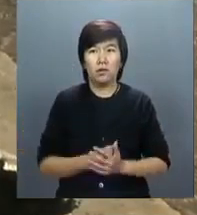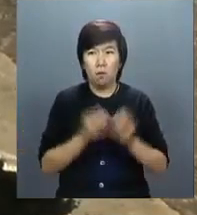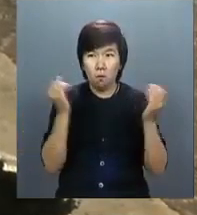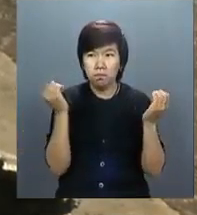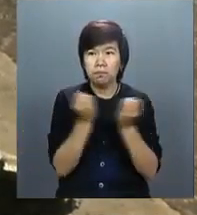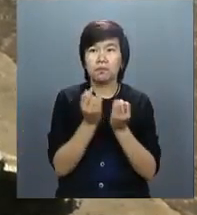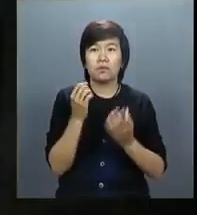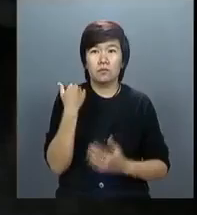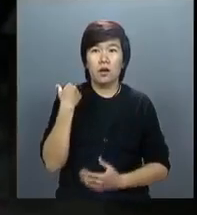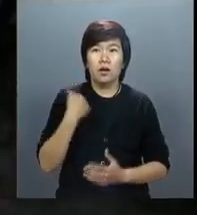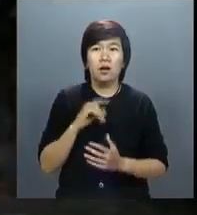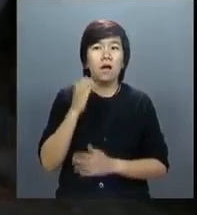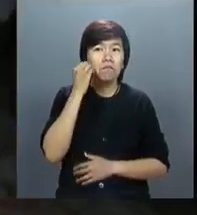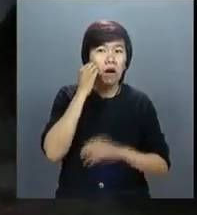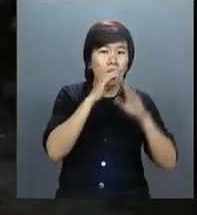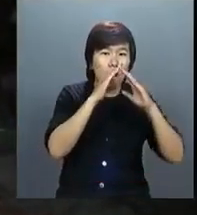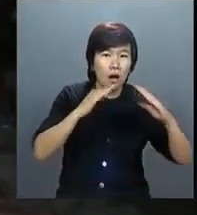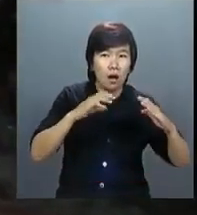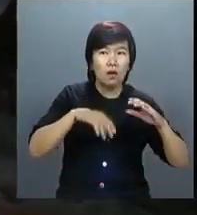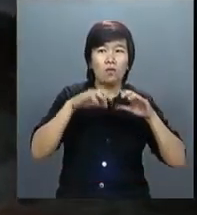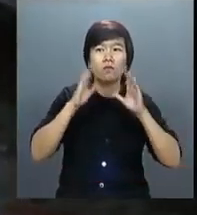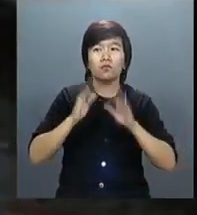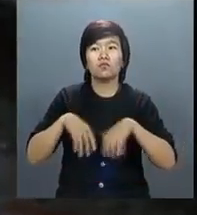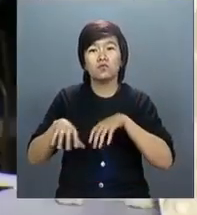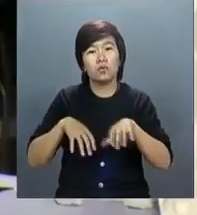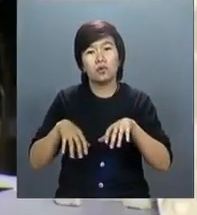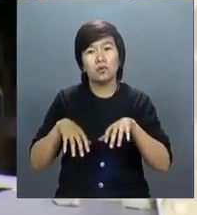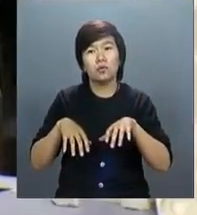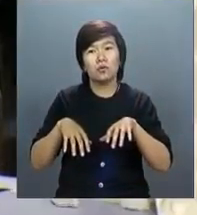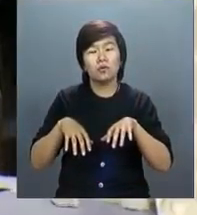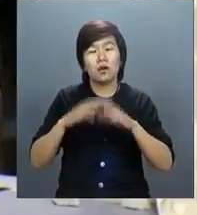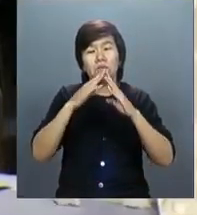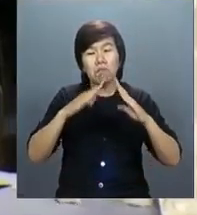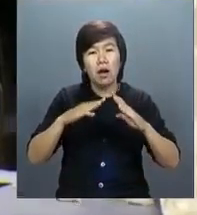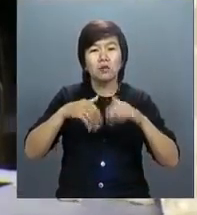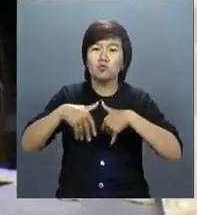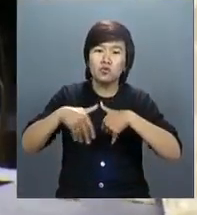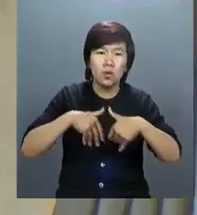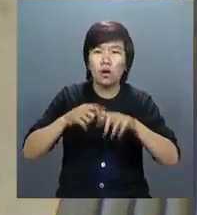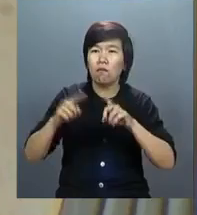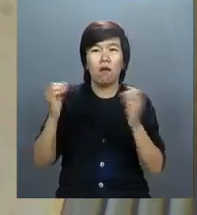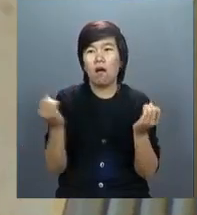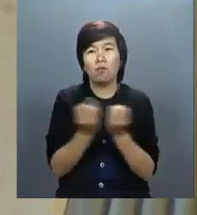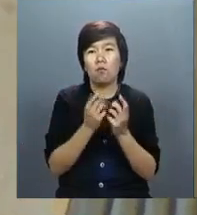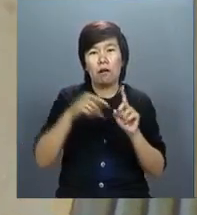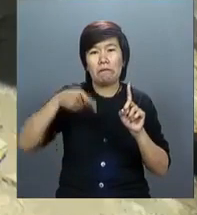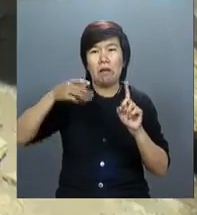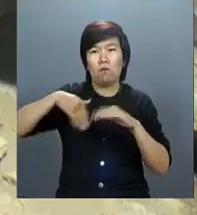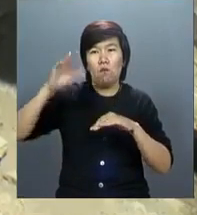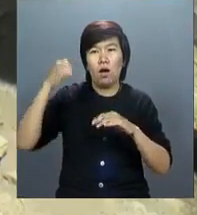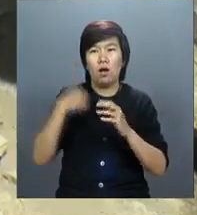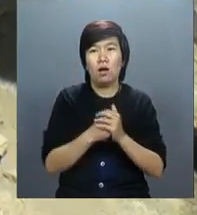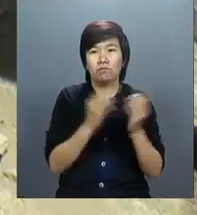างหนักโดยเฉพาะบ้านเรือนของประชาชนเสียหายกว่า 11,000 หลังคาเรือนในจำนวนนี้เสียหายทั้งห